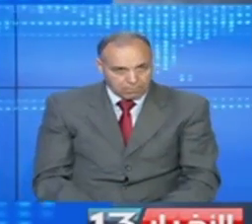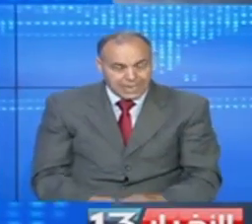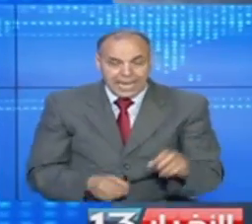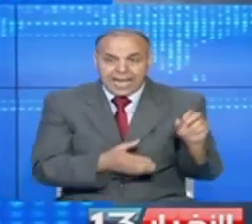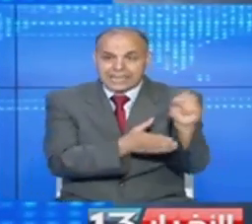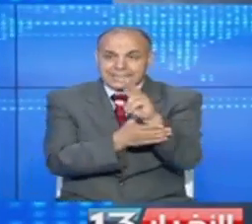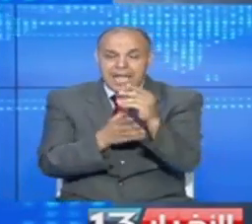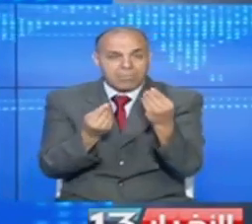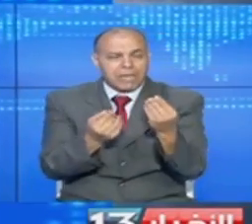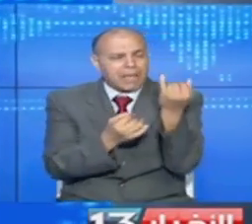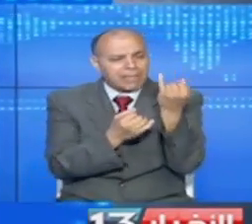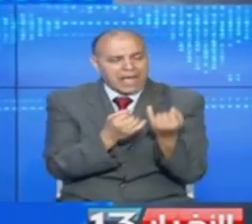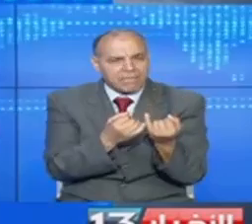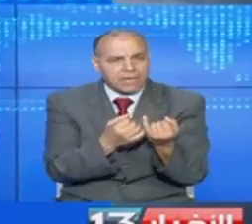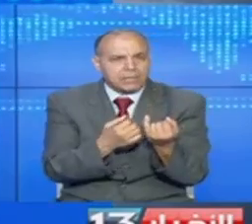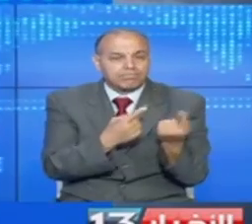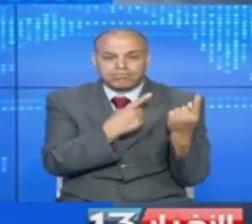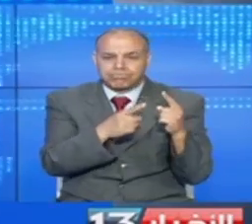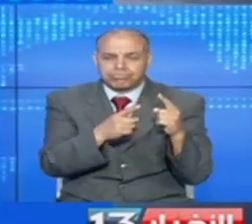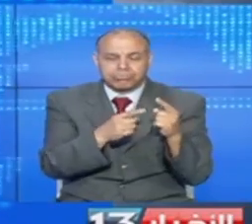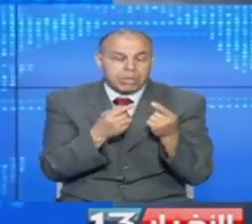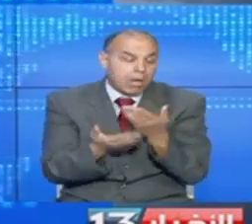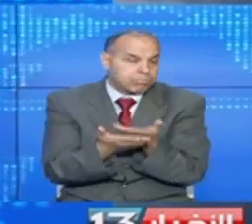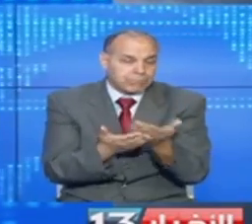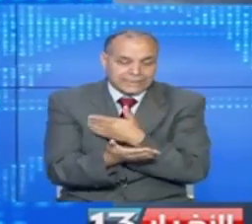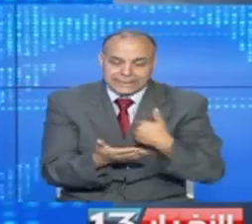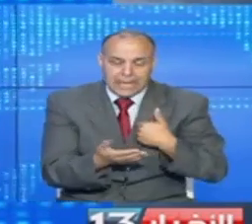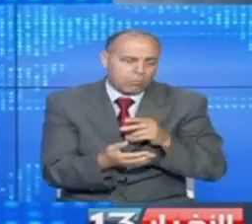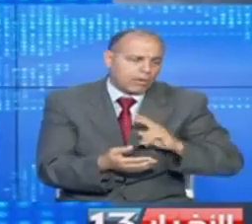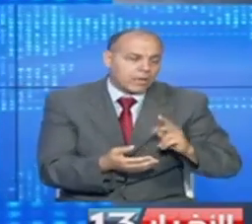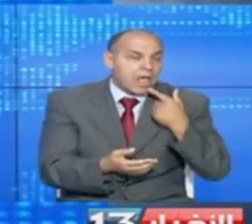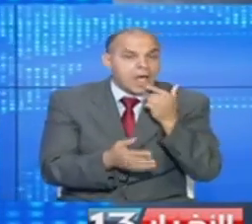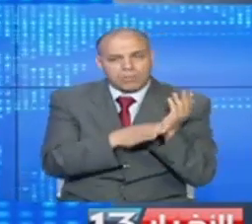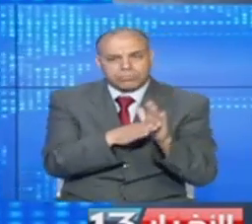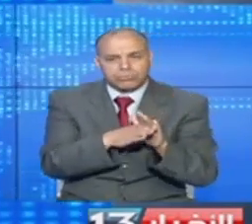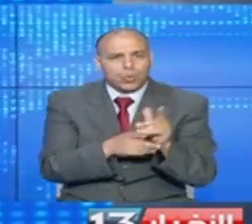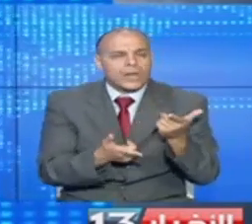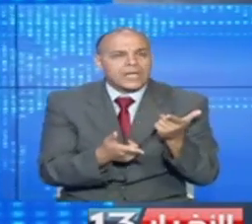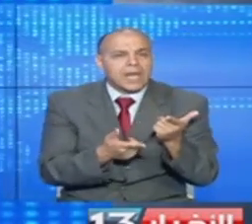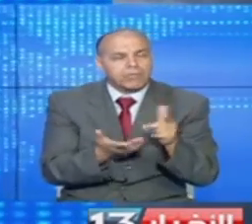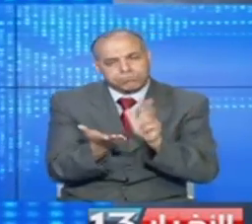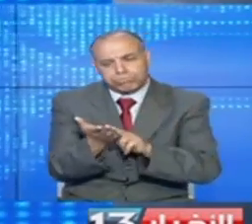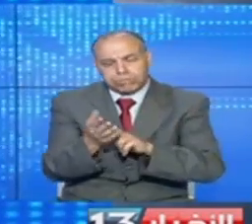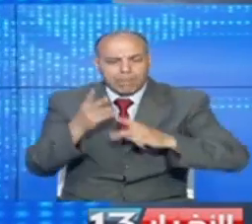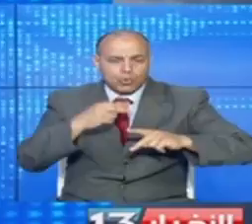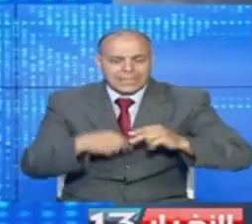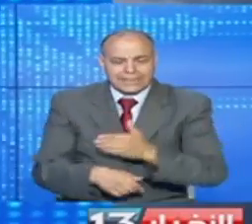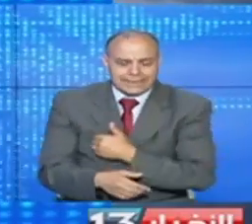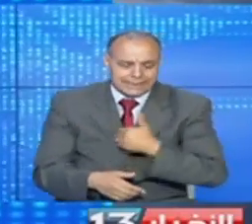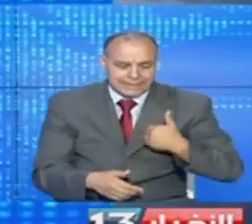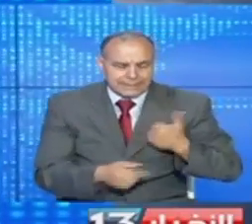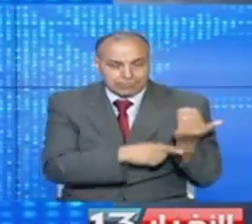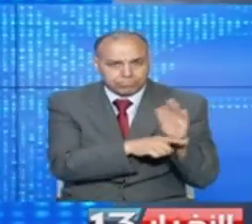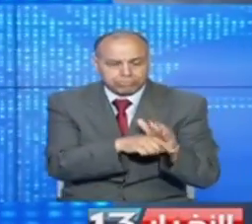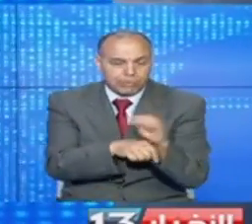السياحة ضعيفة والمناعة أمام مثل هكذا أوضاع صحية أو غيرها تحرص وحداتها على تطبيق بروتوكولات